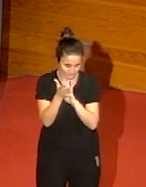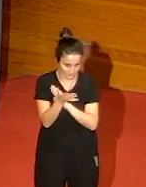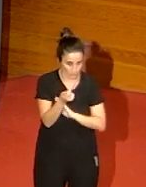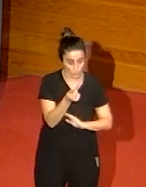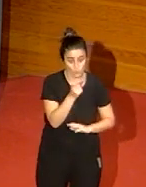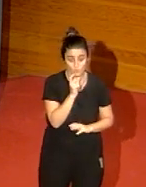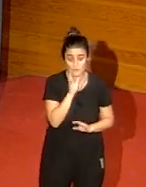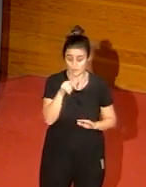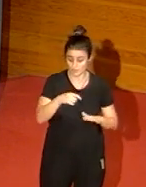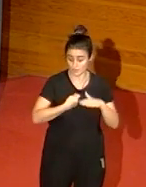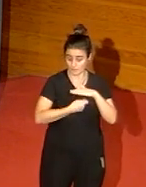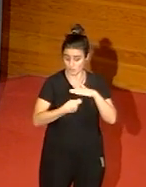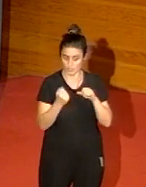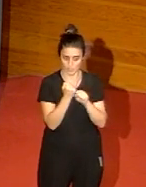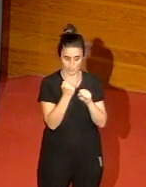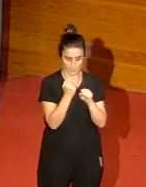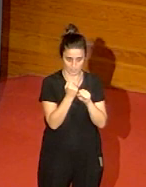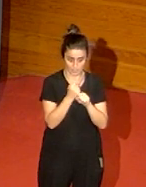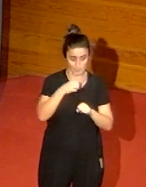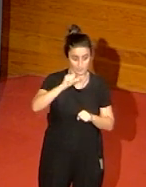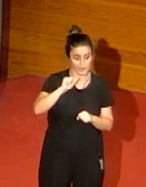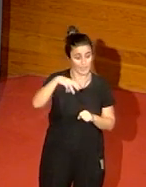hemengo Gasteizko lankide batek, Amanerekin batera,